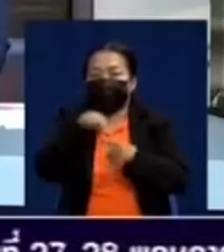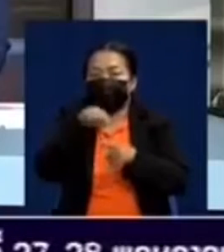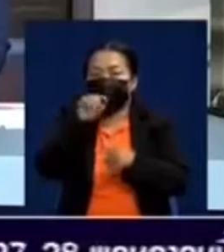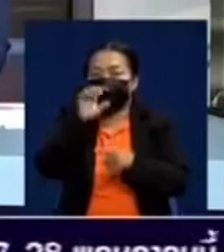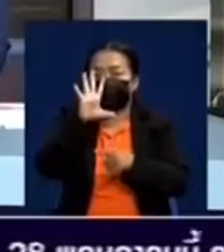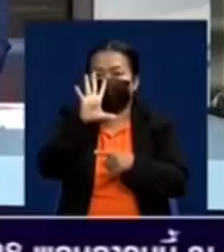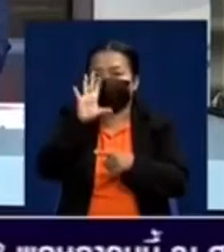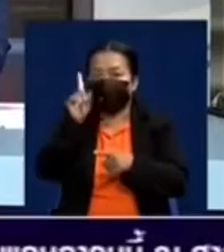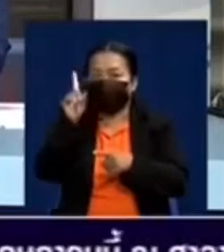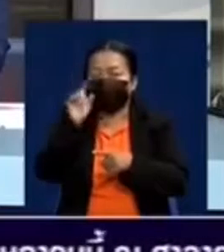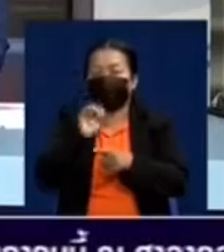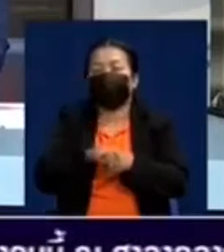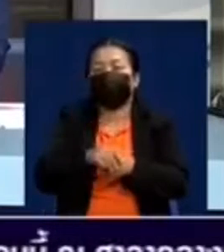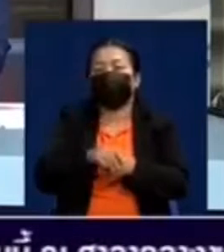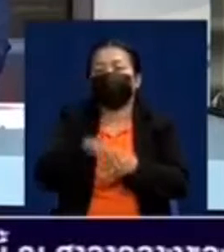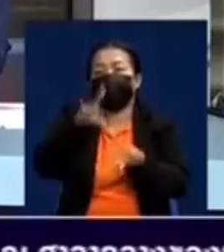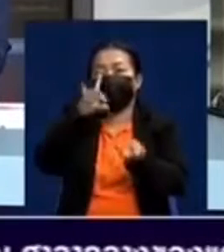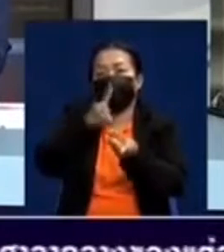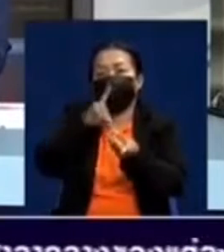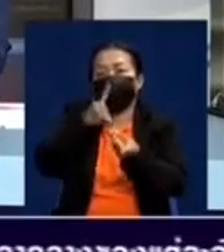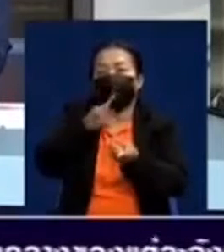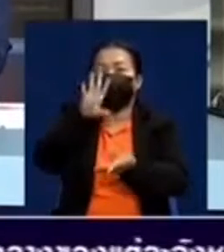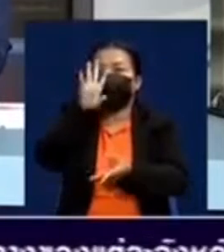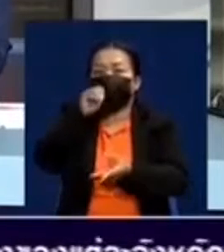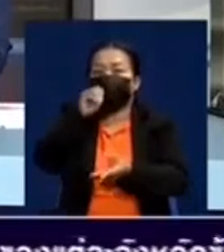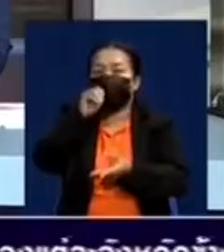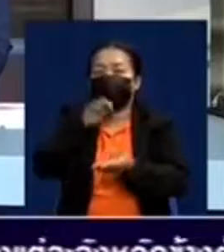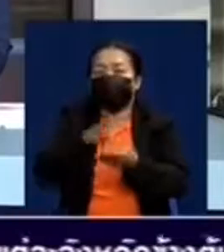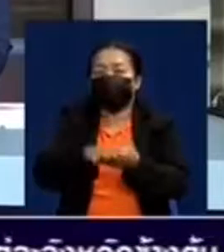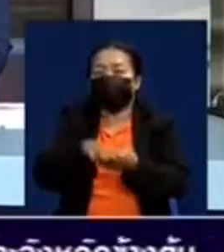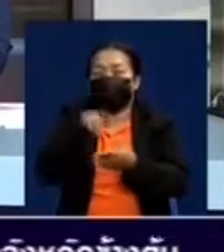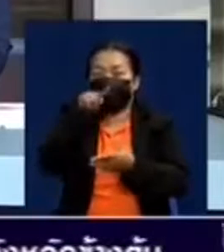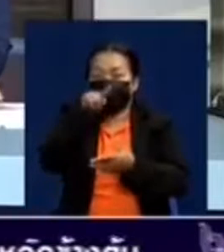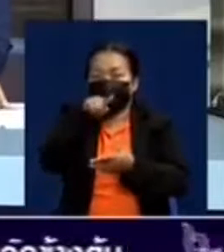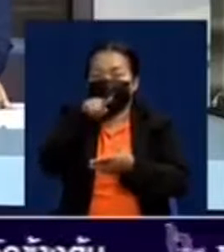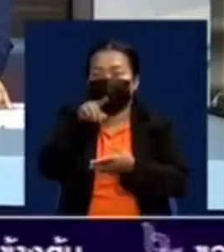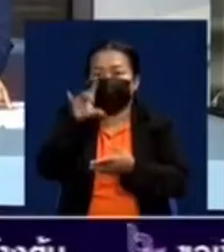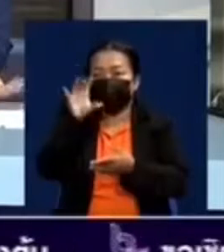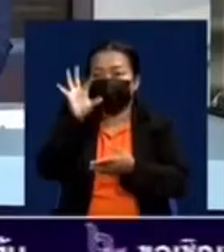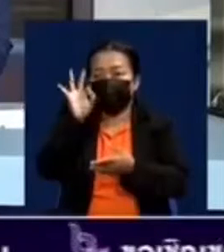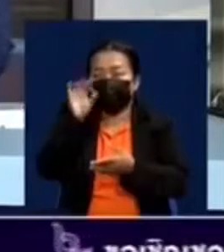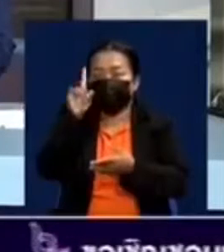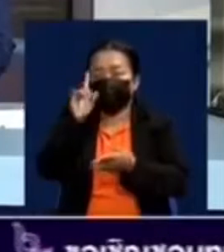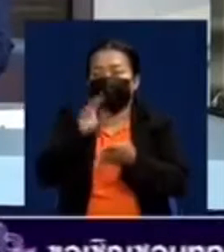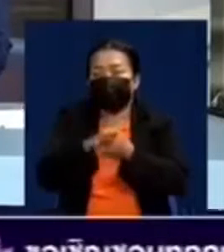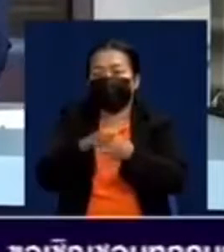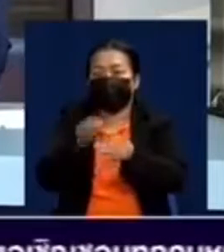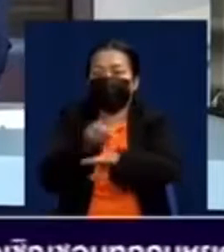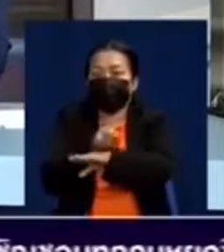ทัย 40.91% ครับกำแพงเพชร 21.86% ครับพิจิตร